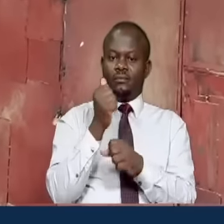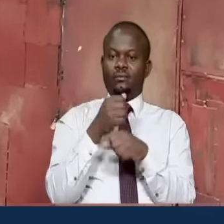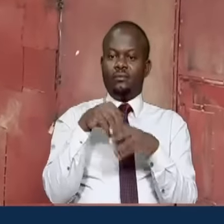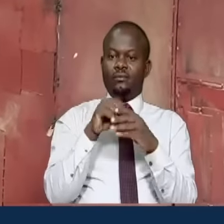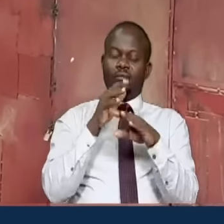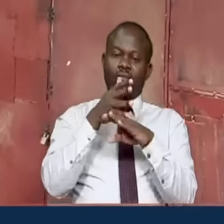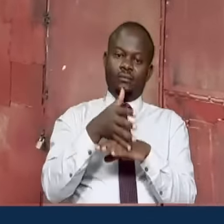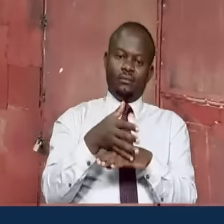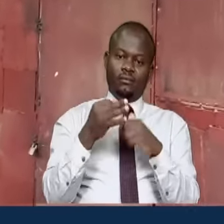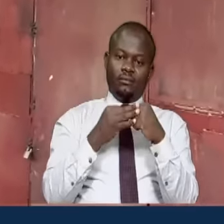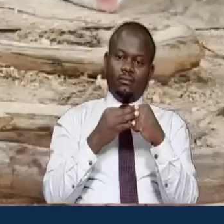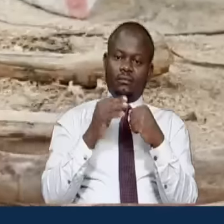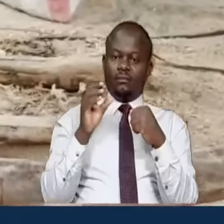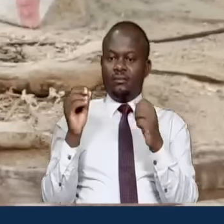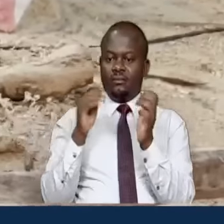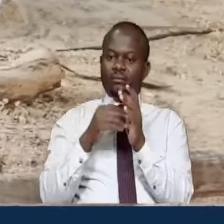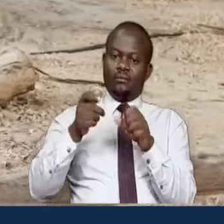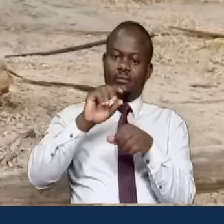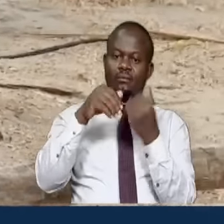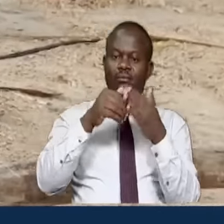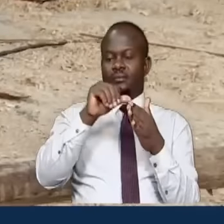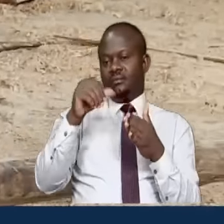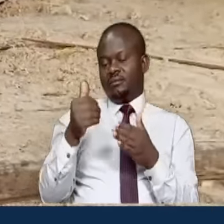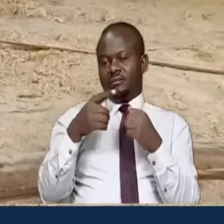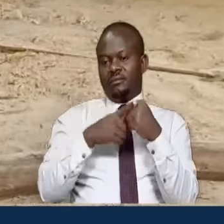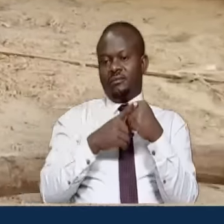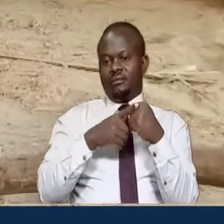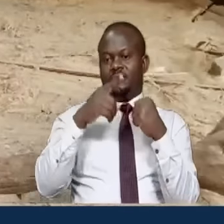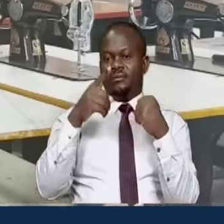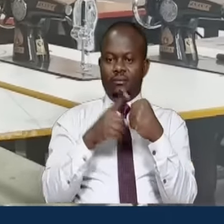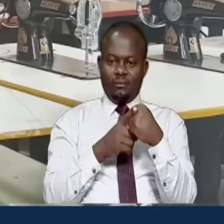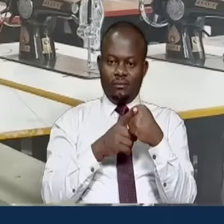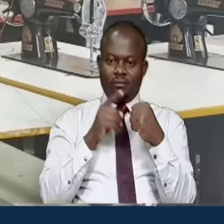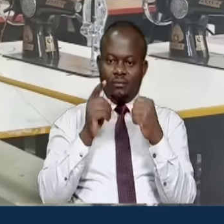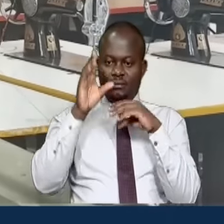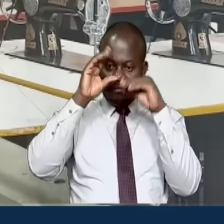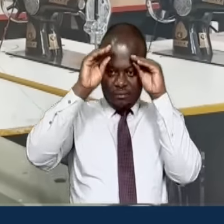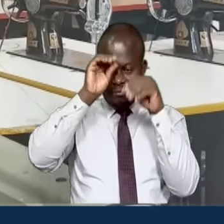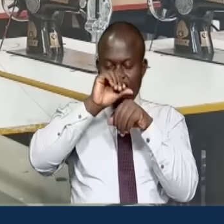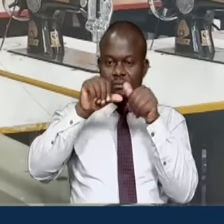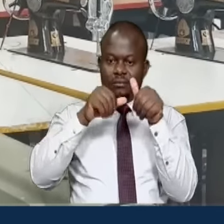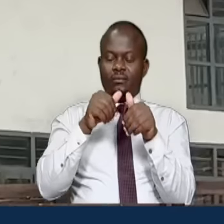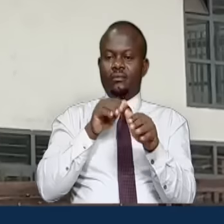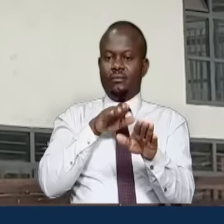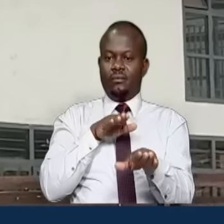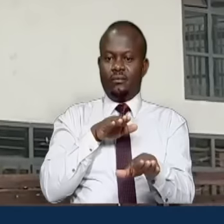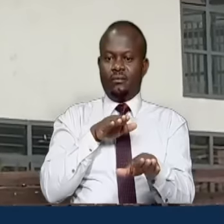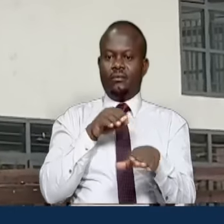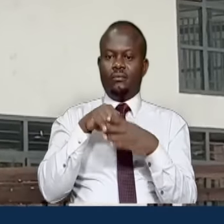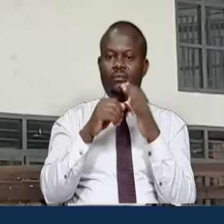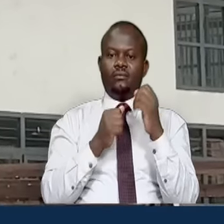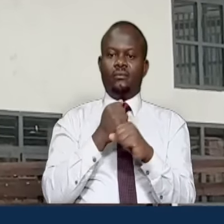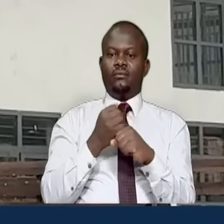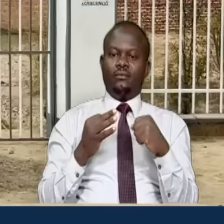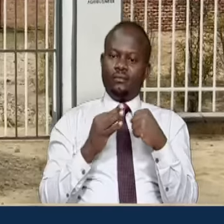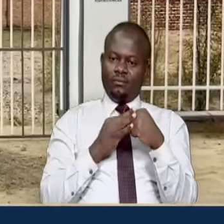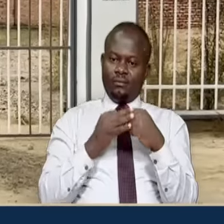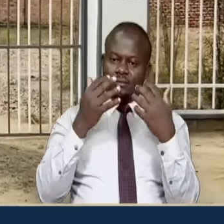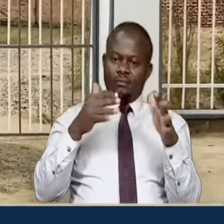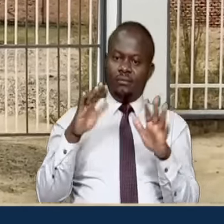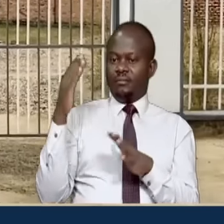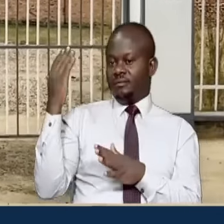abarenga 80 hakiyongeraho n'abandi 66 n'abatandatu biga ibijyanye n'ubudozi. Mu myaka isaga 8